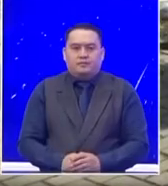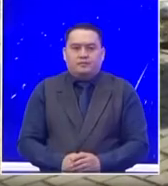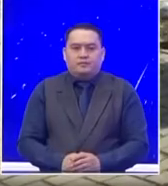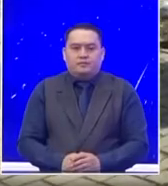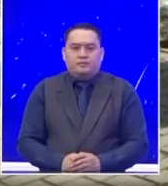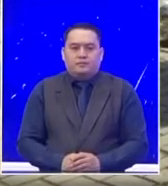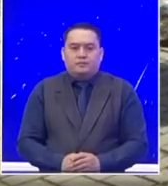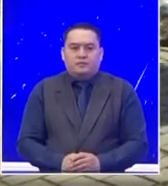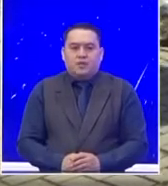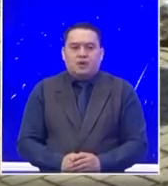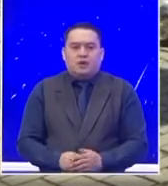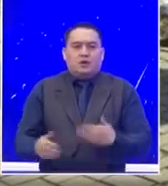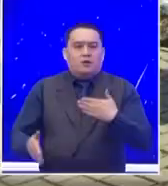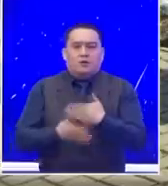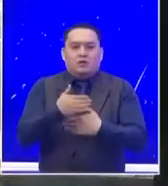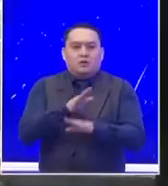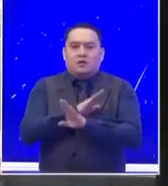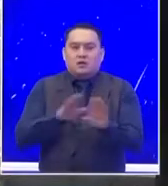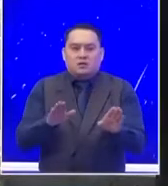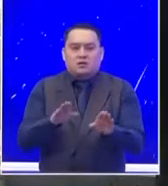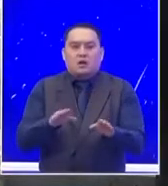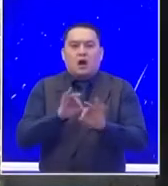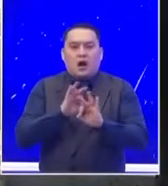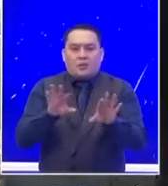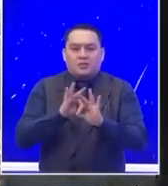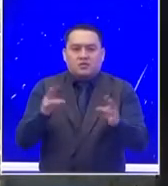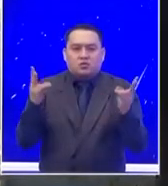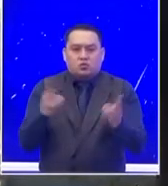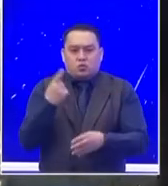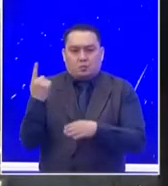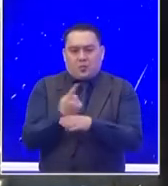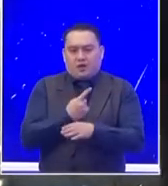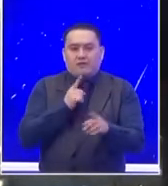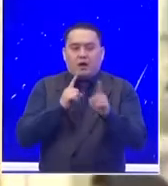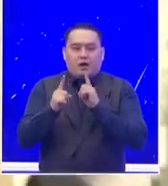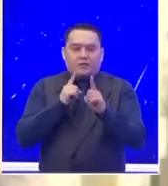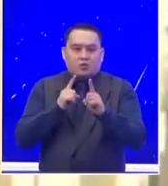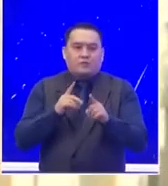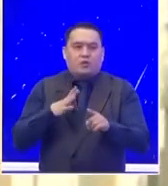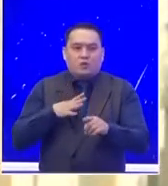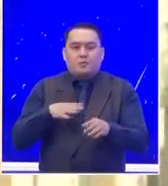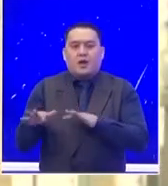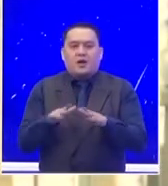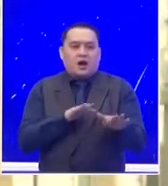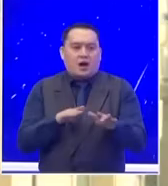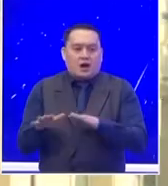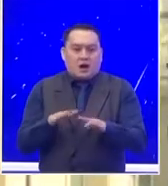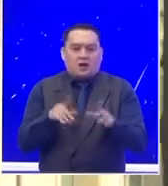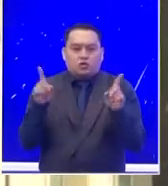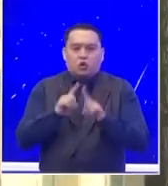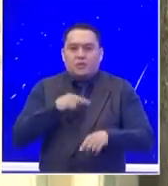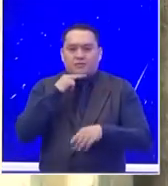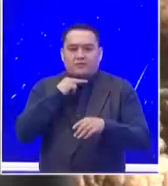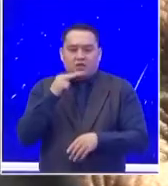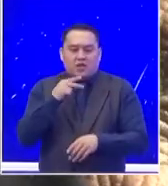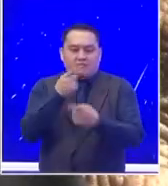Не наказать, а объяснить – таков наш метод работы, говорят полицейские Талдыкургана. Поэтому в ходе оперативно-профилактического мероприятия особый упор